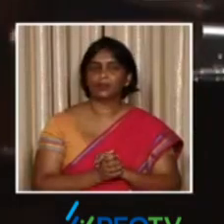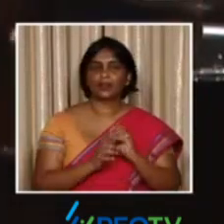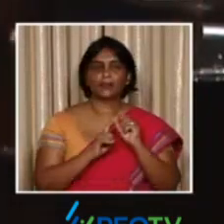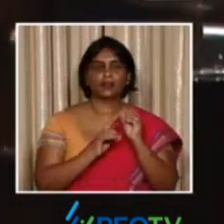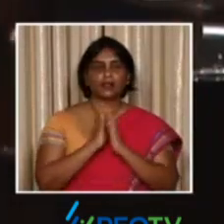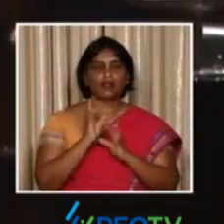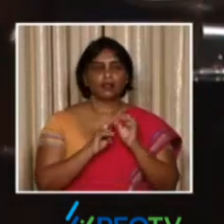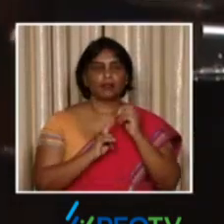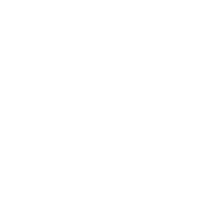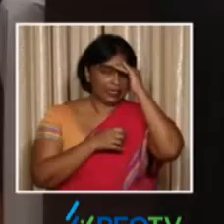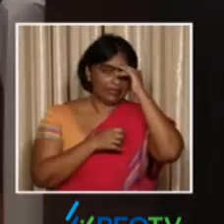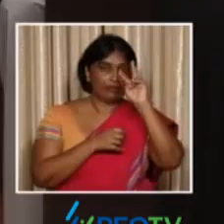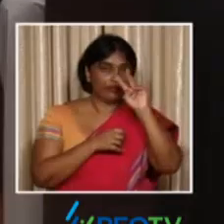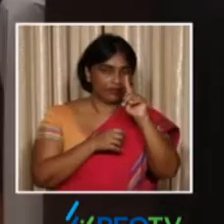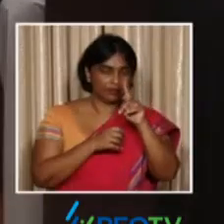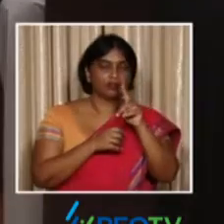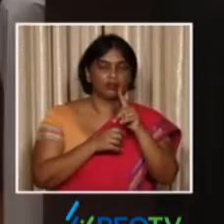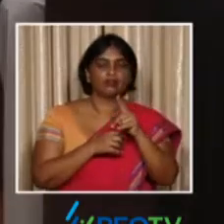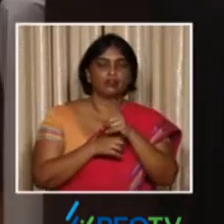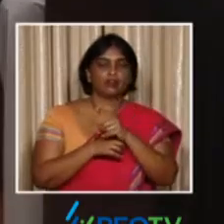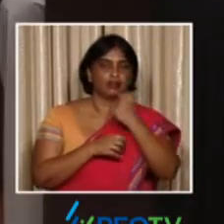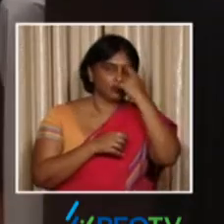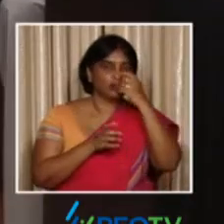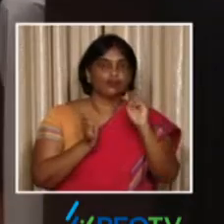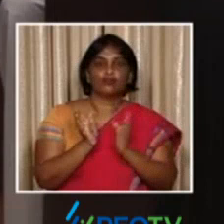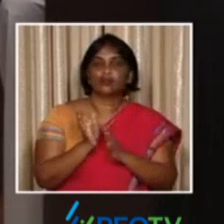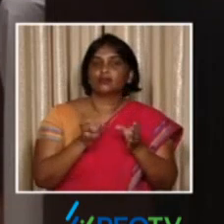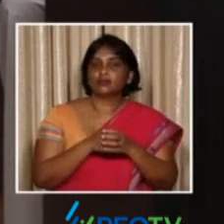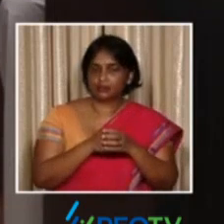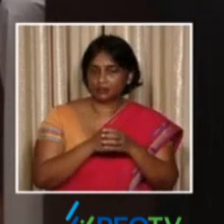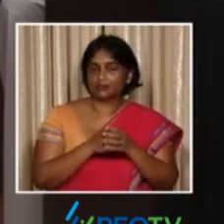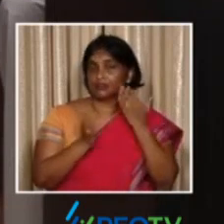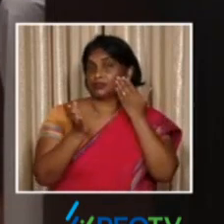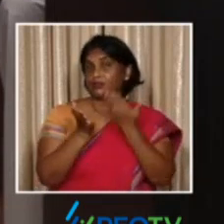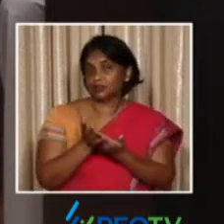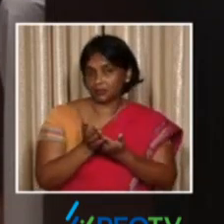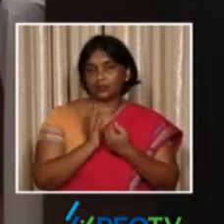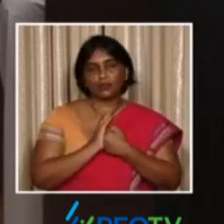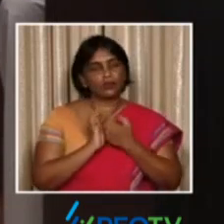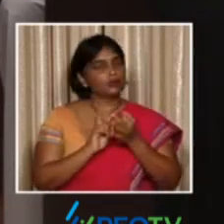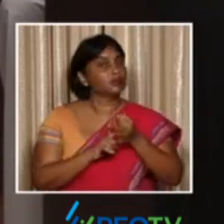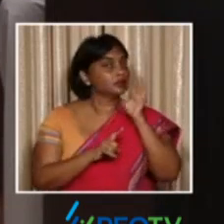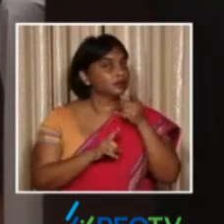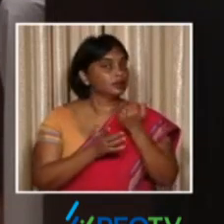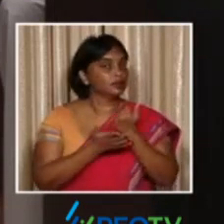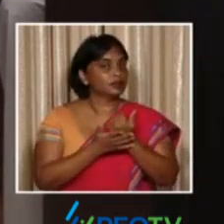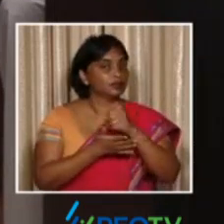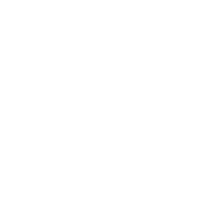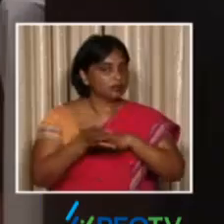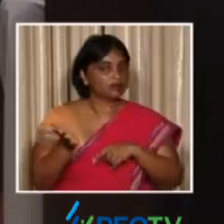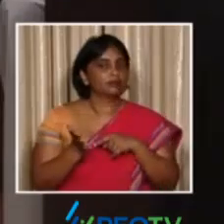බන්තුමගේ නාපු යෝජනාව මම ස්ථිර කරනවා. ජාතික කතෝලික කමිටුව ඉදිරිපත් කරපු අතිගරු ජනාධිපතිතුමාට යවපු